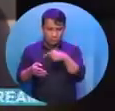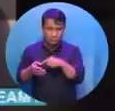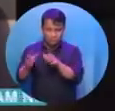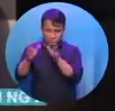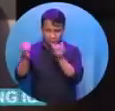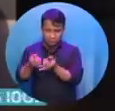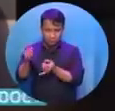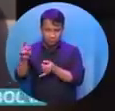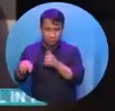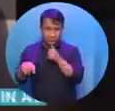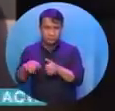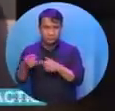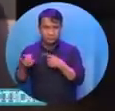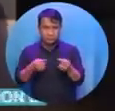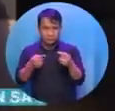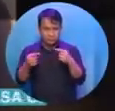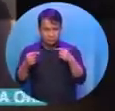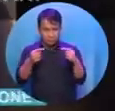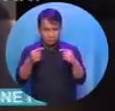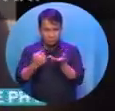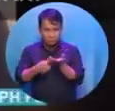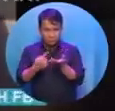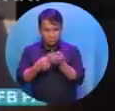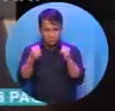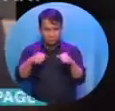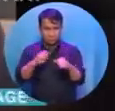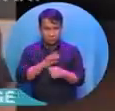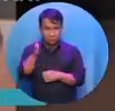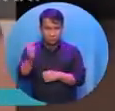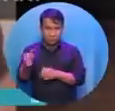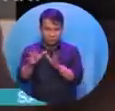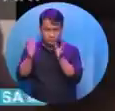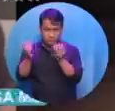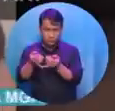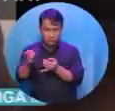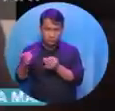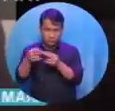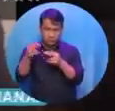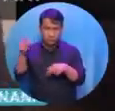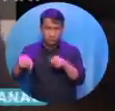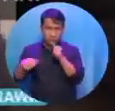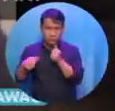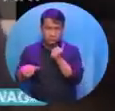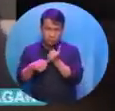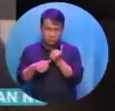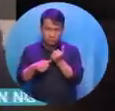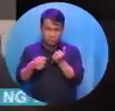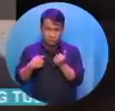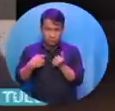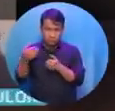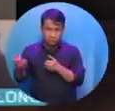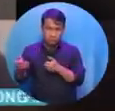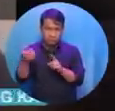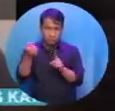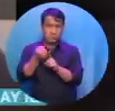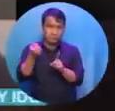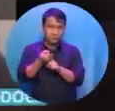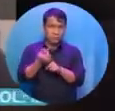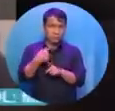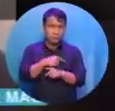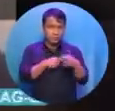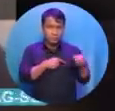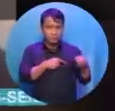dahil hindi na maganda yung pag-uusap natin. Ngayon pagpunta ko ng barangay dyan sa barangay hall, hindi nyo ako inassist dyan. Bagkos binugbog nyo pa ako,